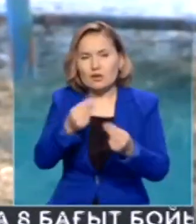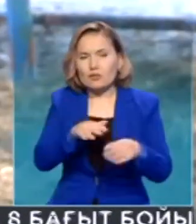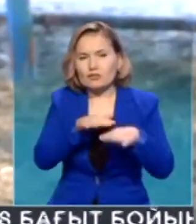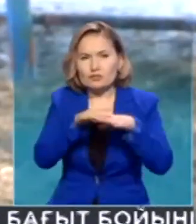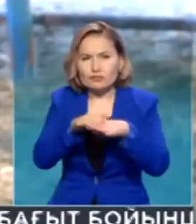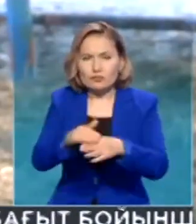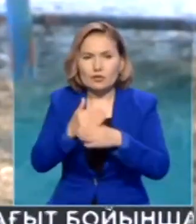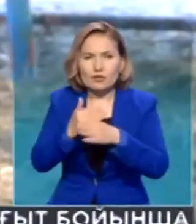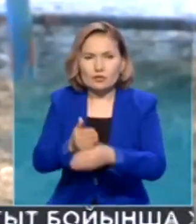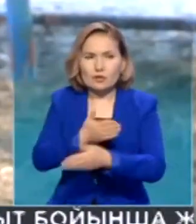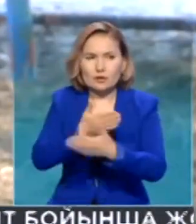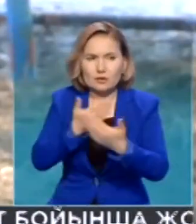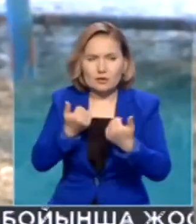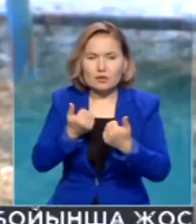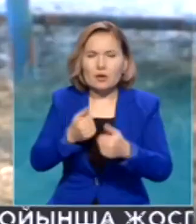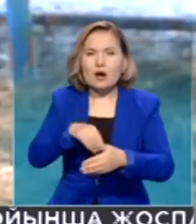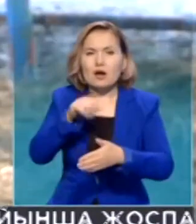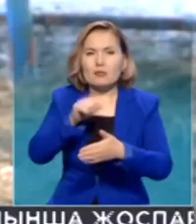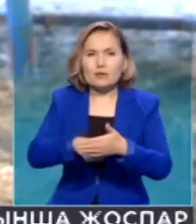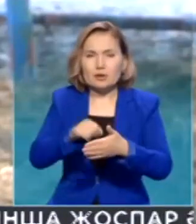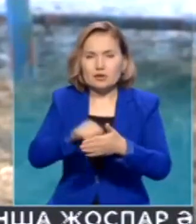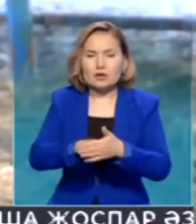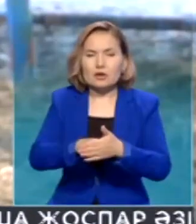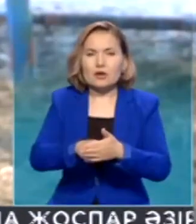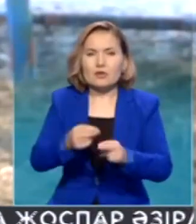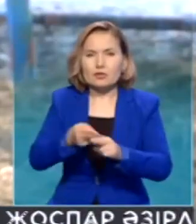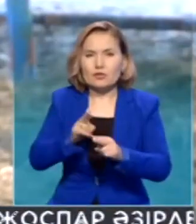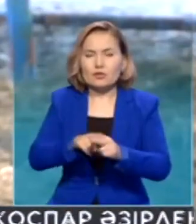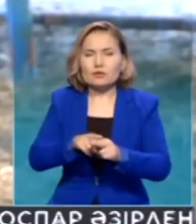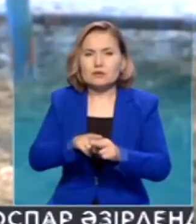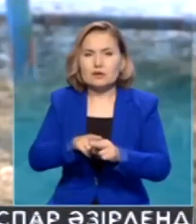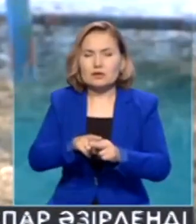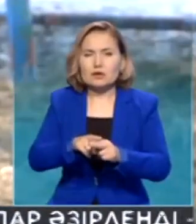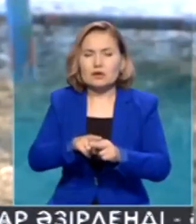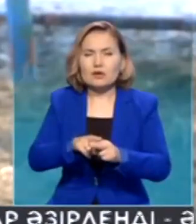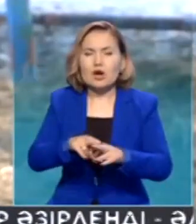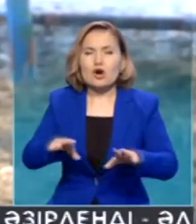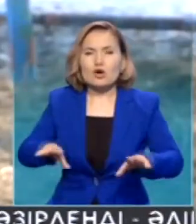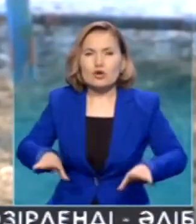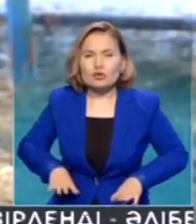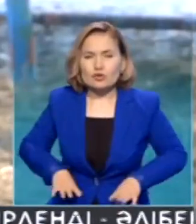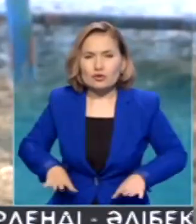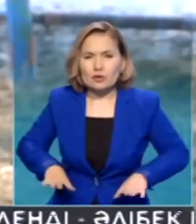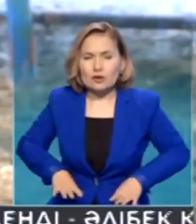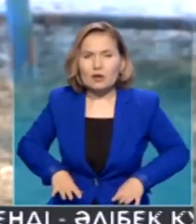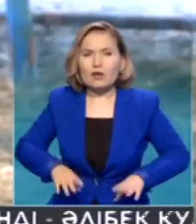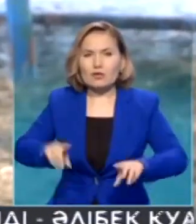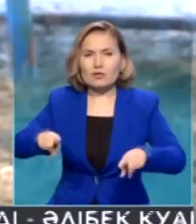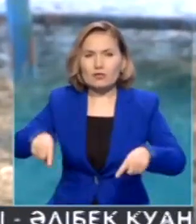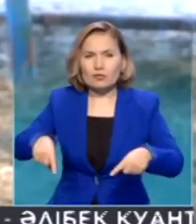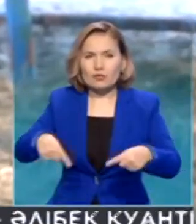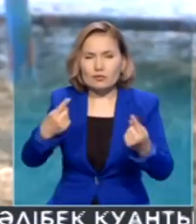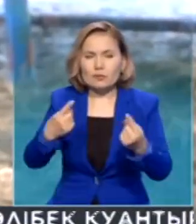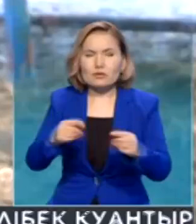қалды. Өйткені ғылыми жобалар болмаса, осы